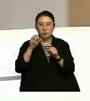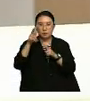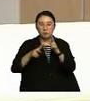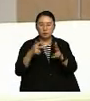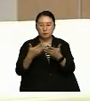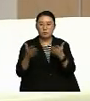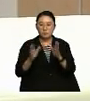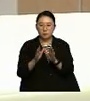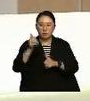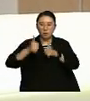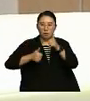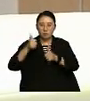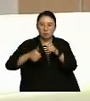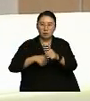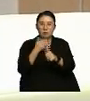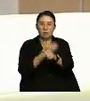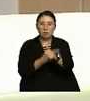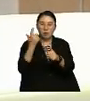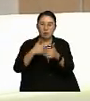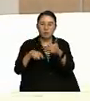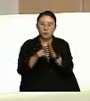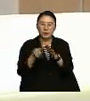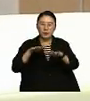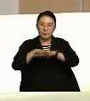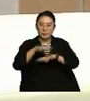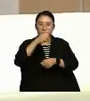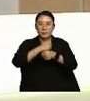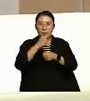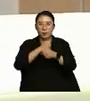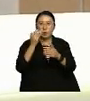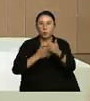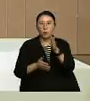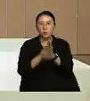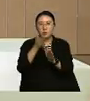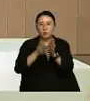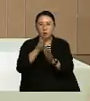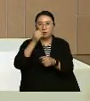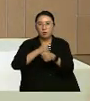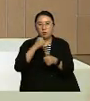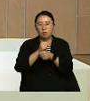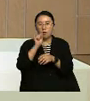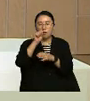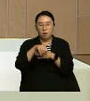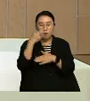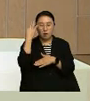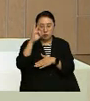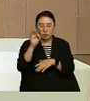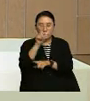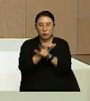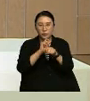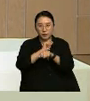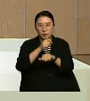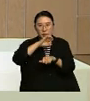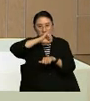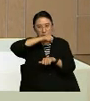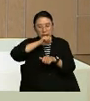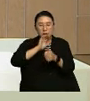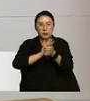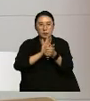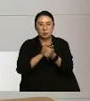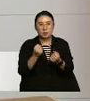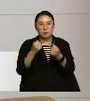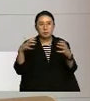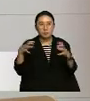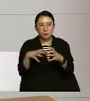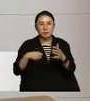산업단지의 경쟁력 강화에 필요한 인프라 조성과 공공 시설 조성 인 허가 된 행정 재정적 지원에 관한 사항의